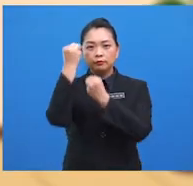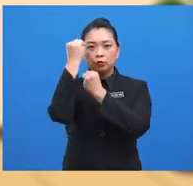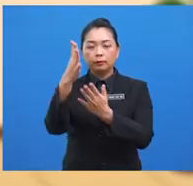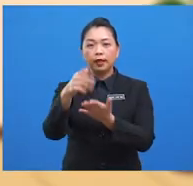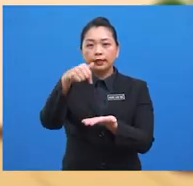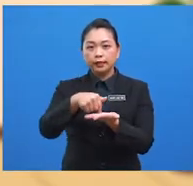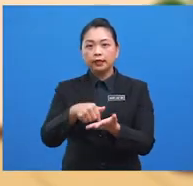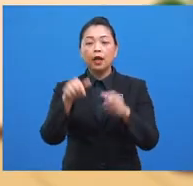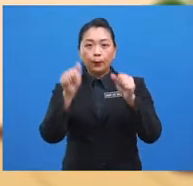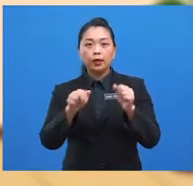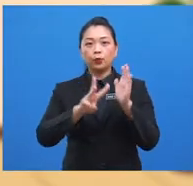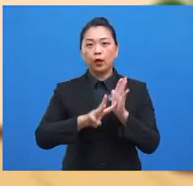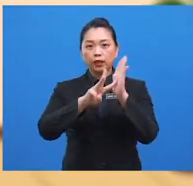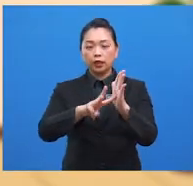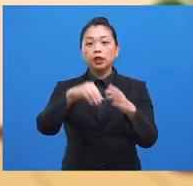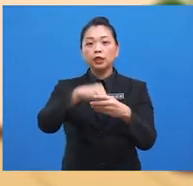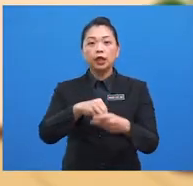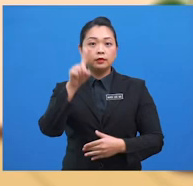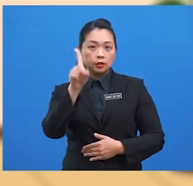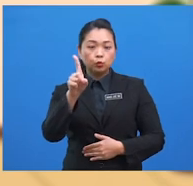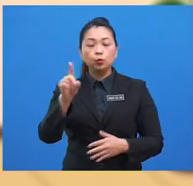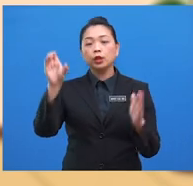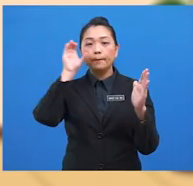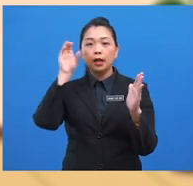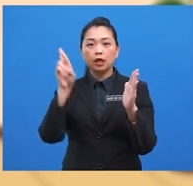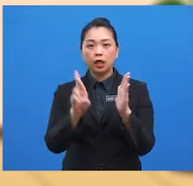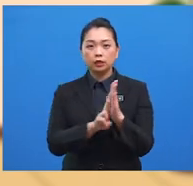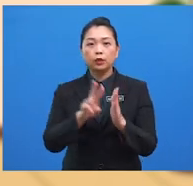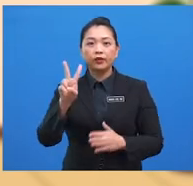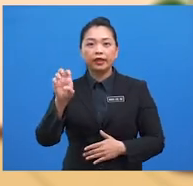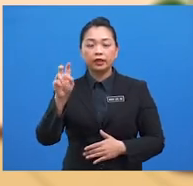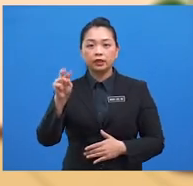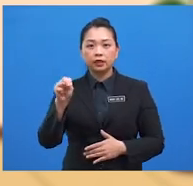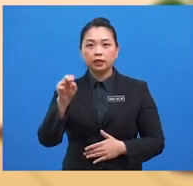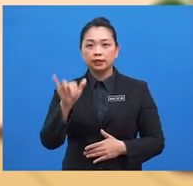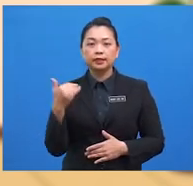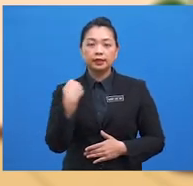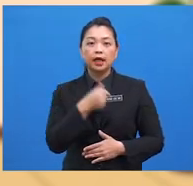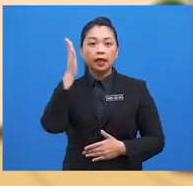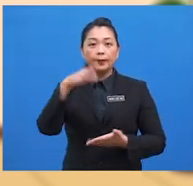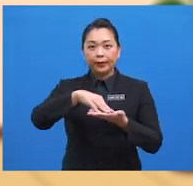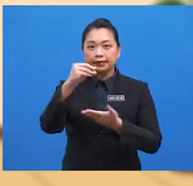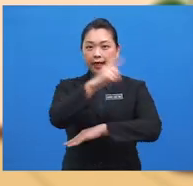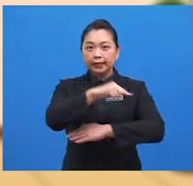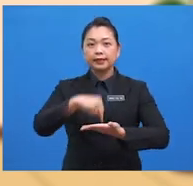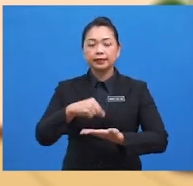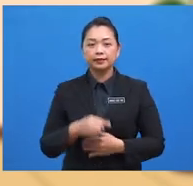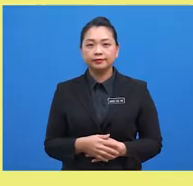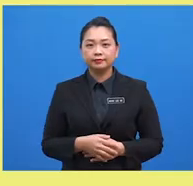ini boleh diwakili dalam satu gambarajah Venn yang kita akan belajar pada hari ini.